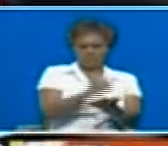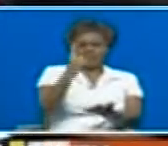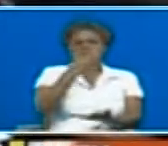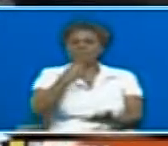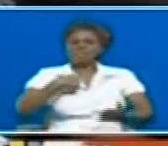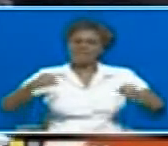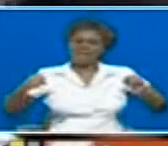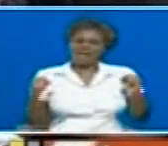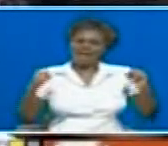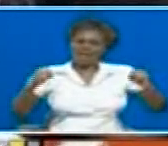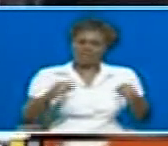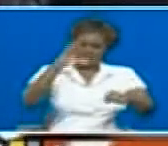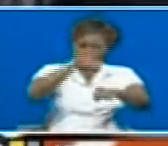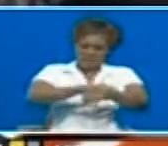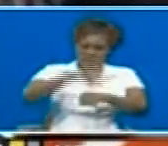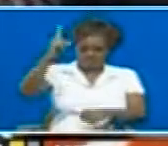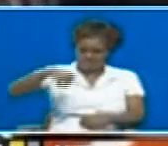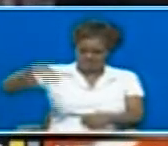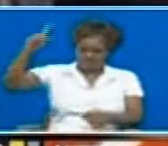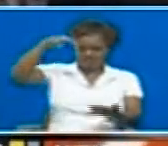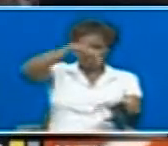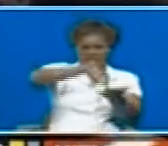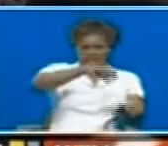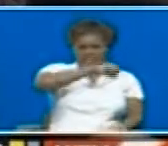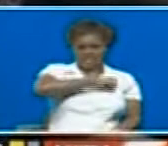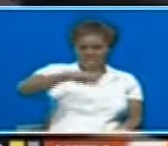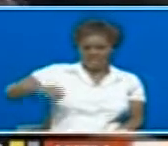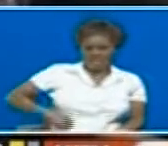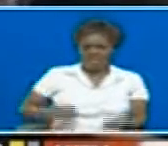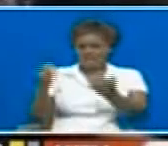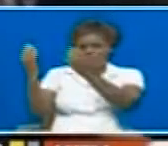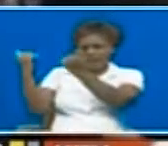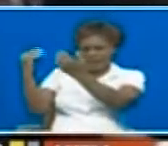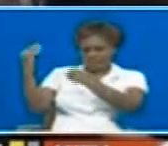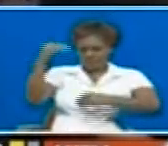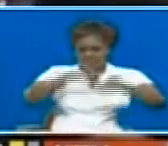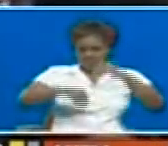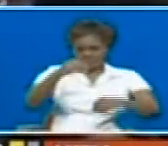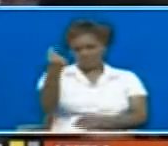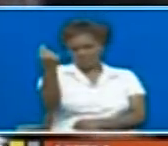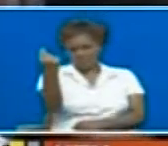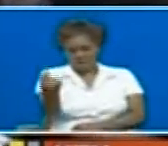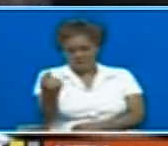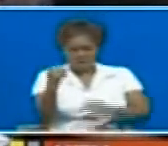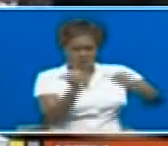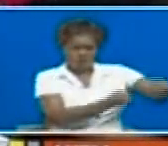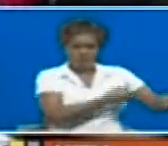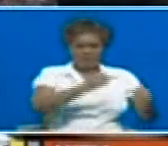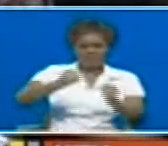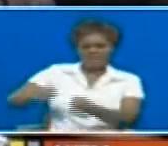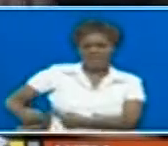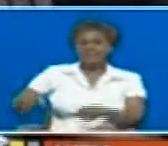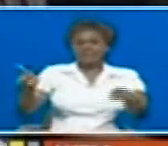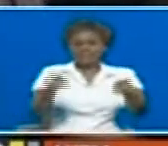happy to get the nod to vie for the Senate in the upcoming senatorial by-elections in Homabay,